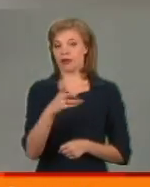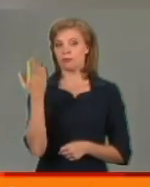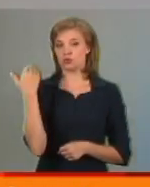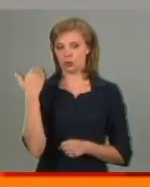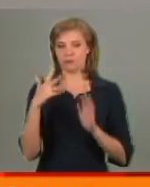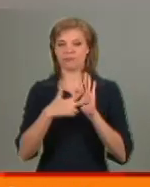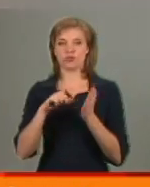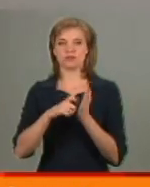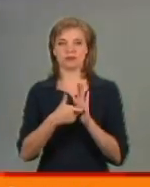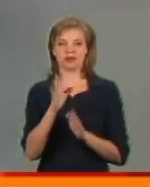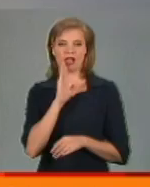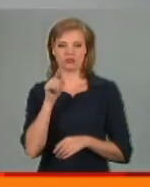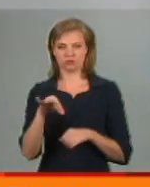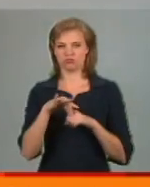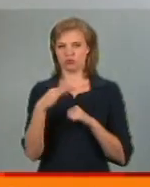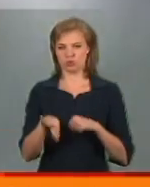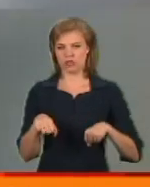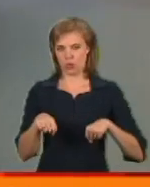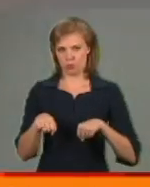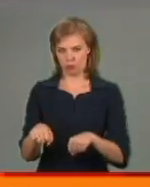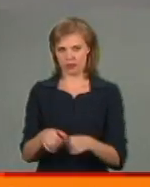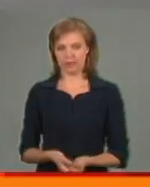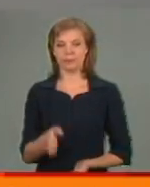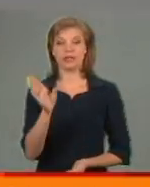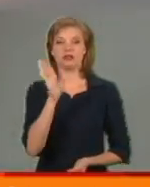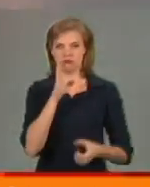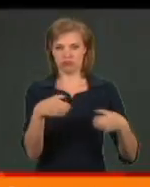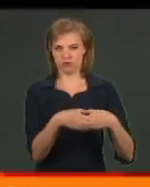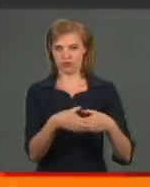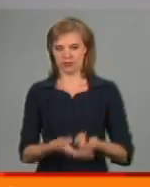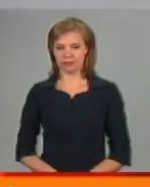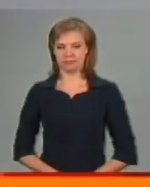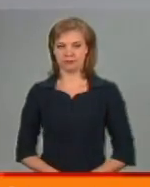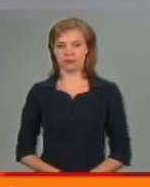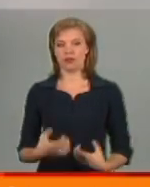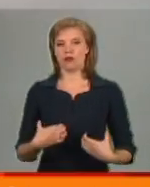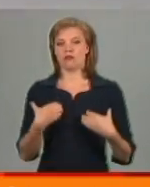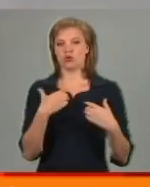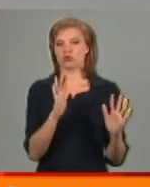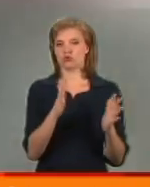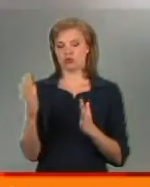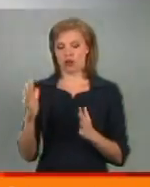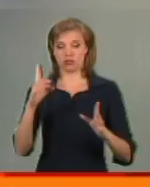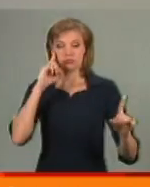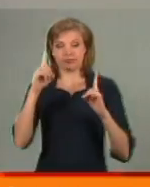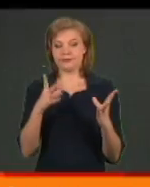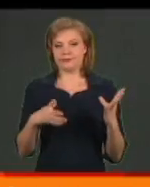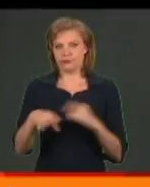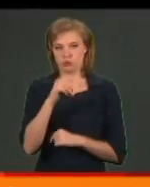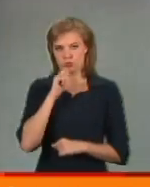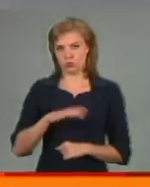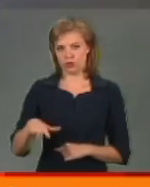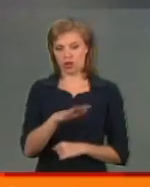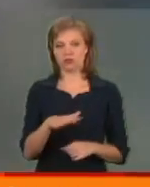тому восьмикласницю Поліну жорстоко побили дівчата. Моторошні кадри приголомшили всю